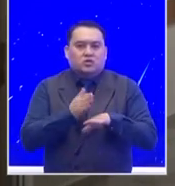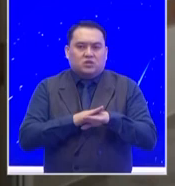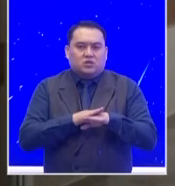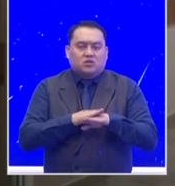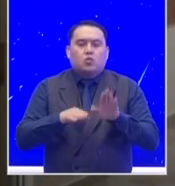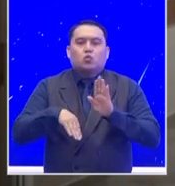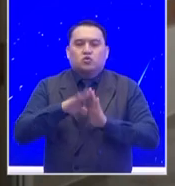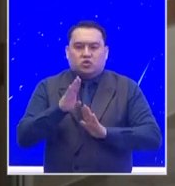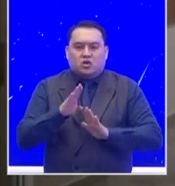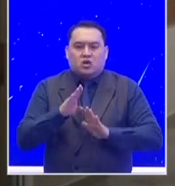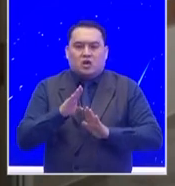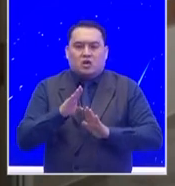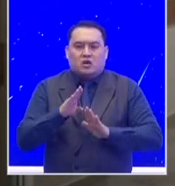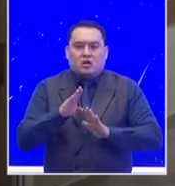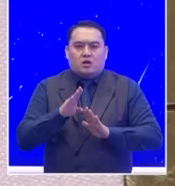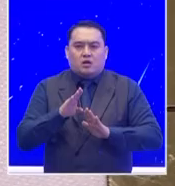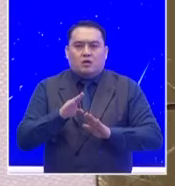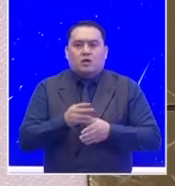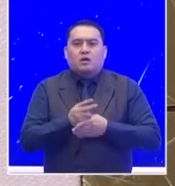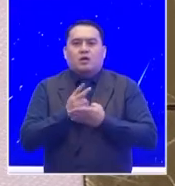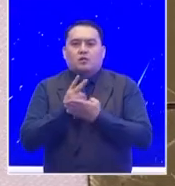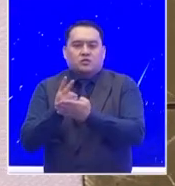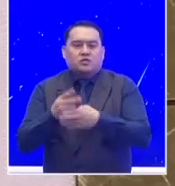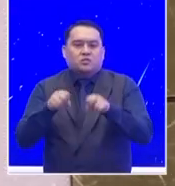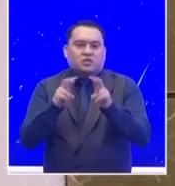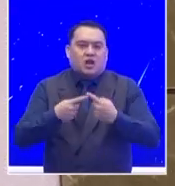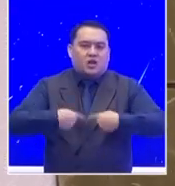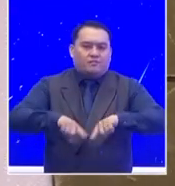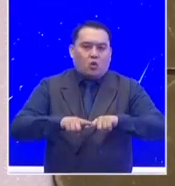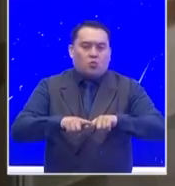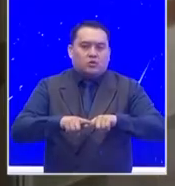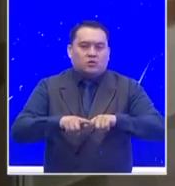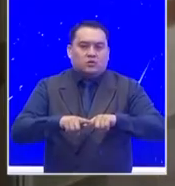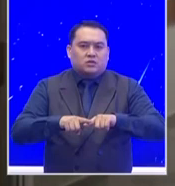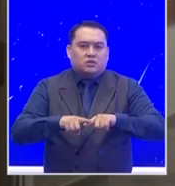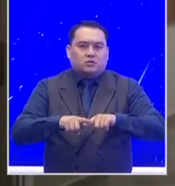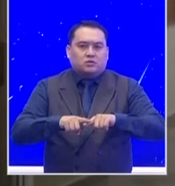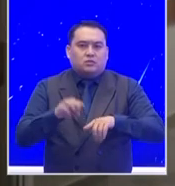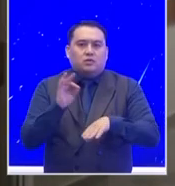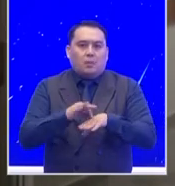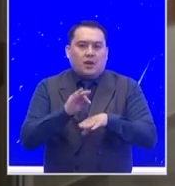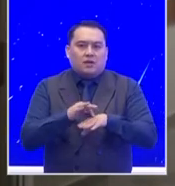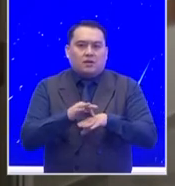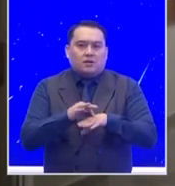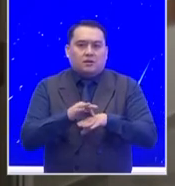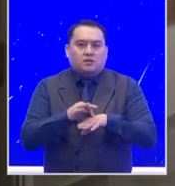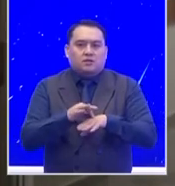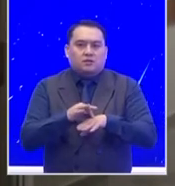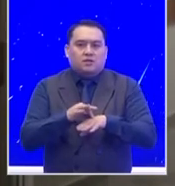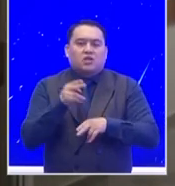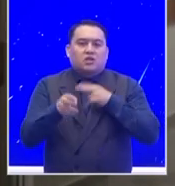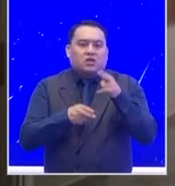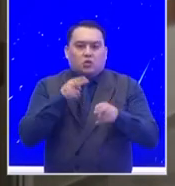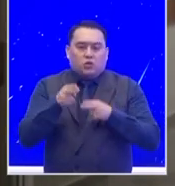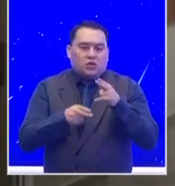улучшения состояния больные переведены в соответствующее отделение. Сейчас в данное время лежат соответствующие больные по диагнозам. Это